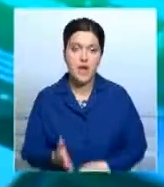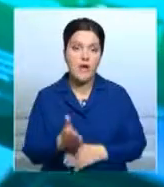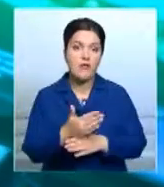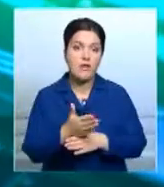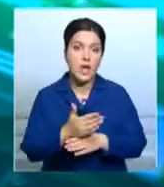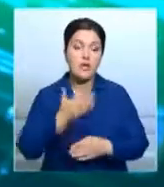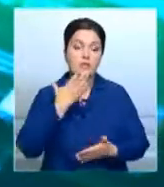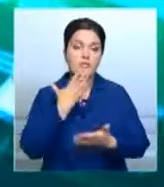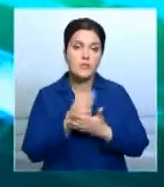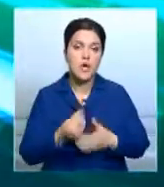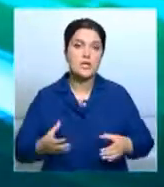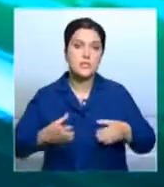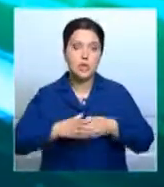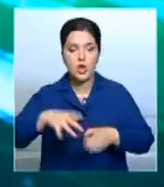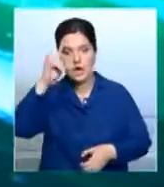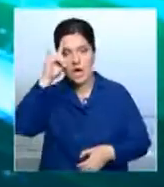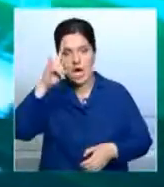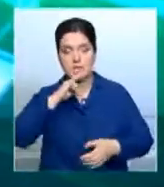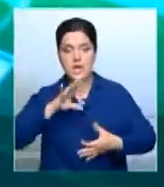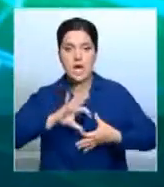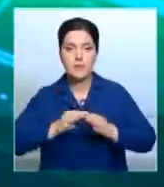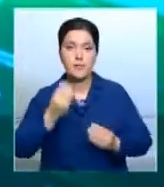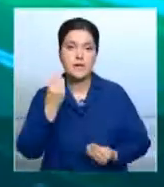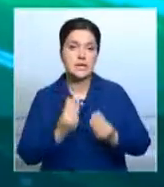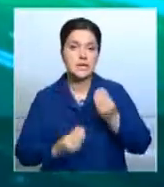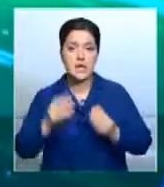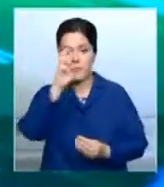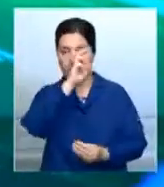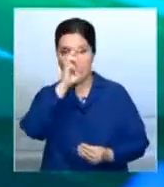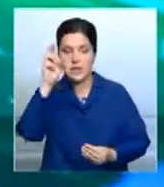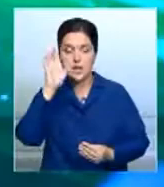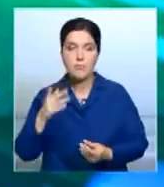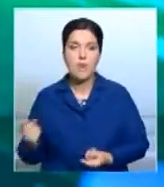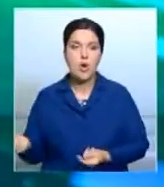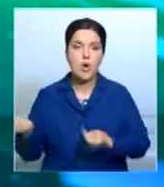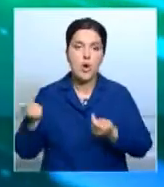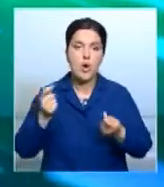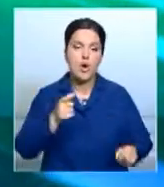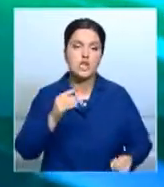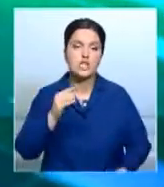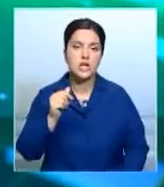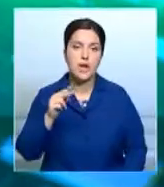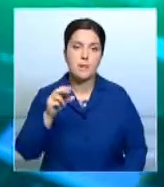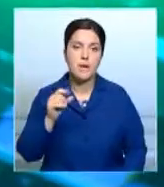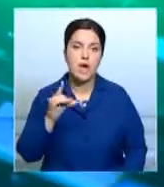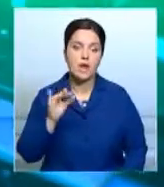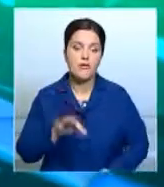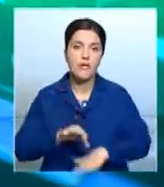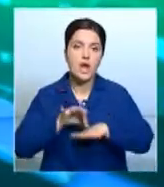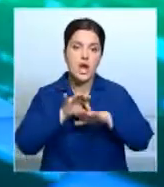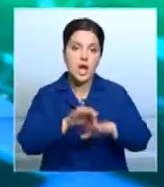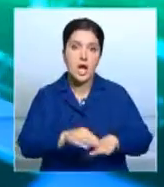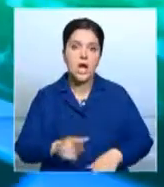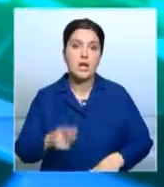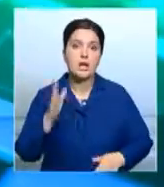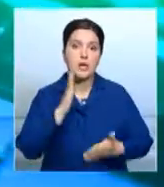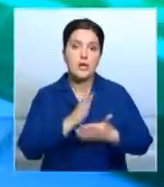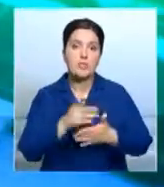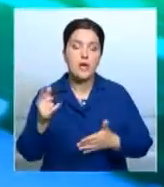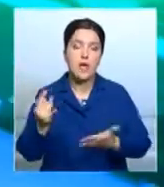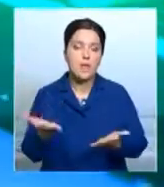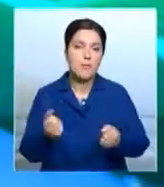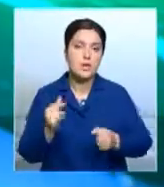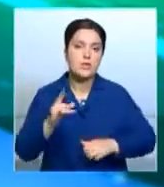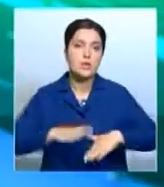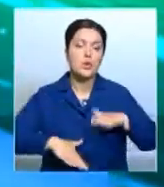Флаг национальной сборной Казахстана на Олимпийских играх в Рио-де-Жанейро понесет тайквандист Руслан Джапаров. Небесно-голубой стяг он